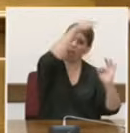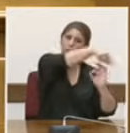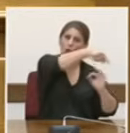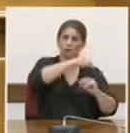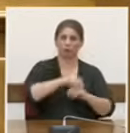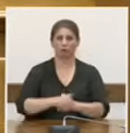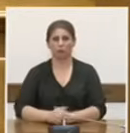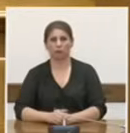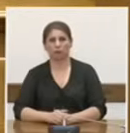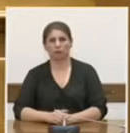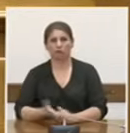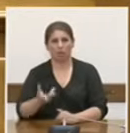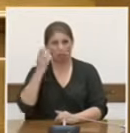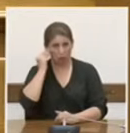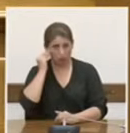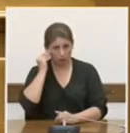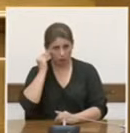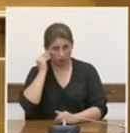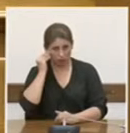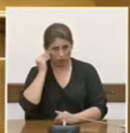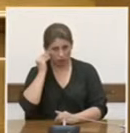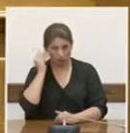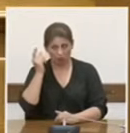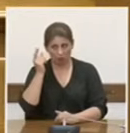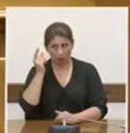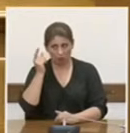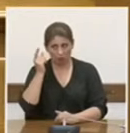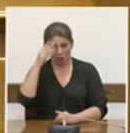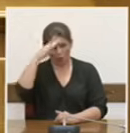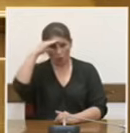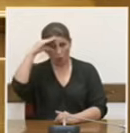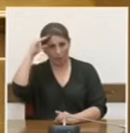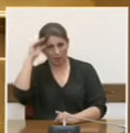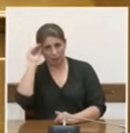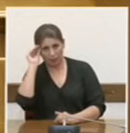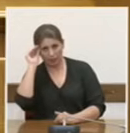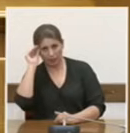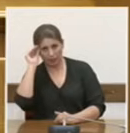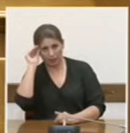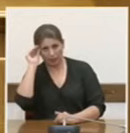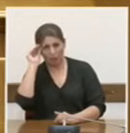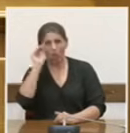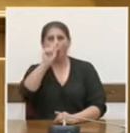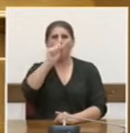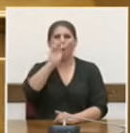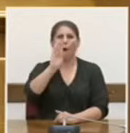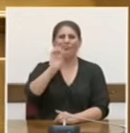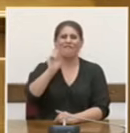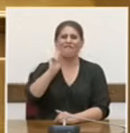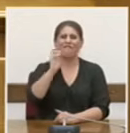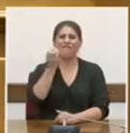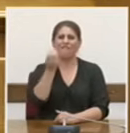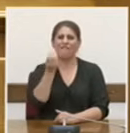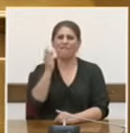Αν τον άκουγε ο Καραμαλής, ο Κωνσταντίνος Καραμαλής, ο Ευάγγελος Αβέροφ, πρόεδρε της